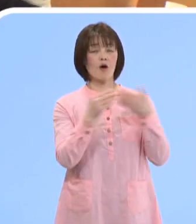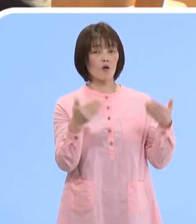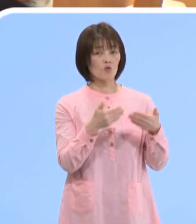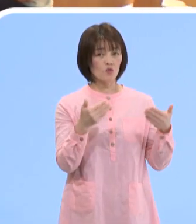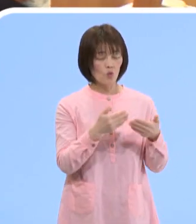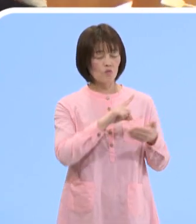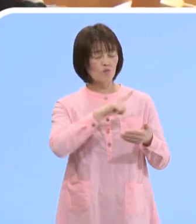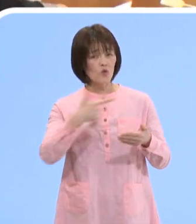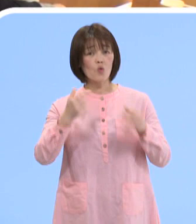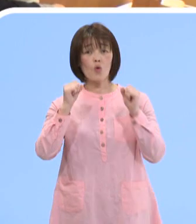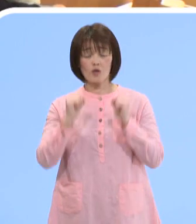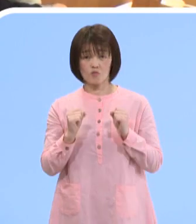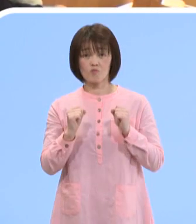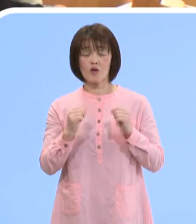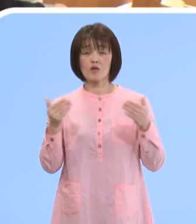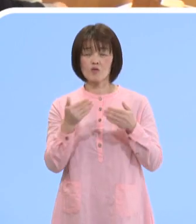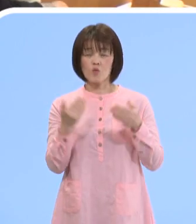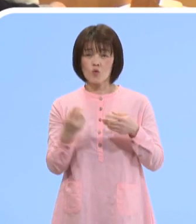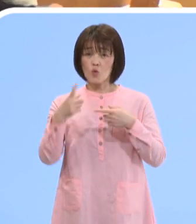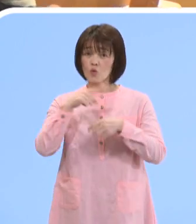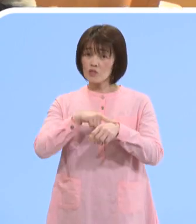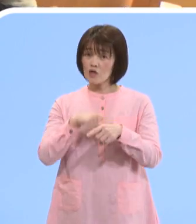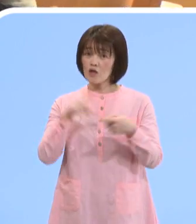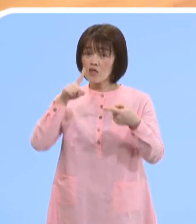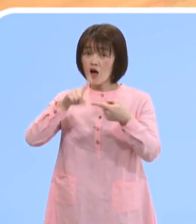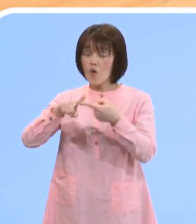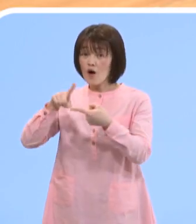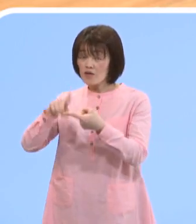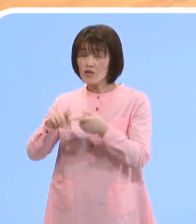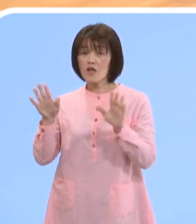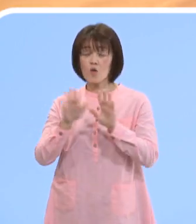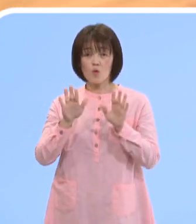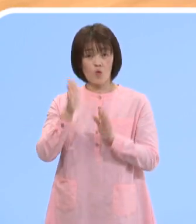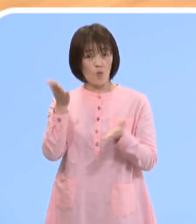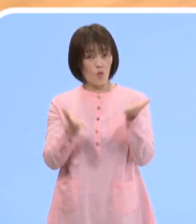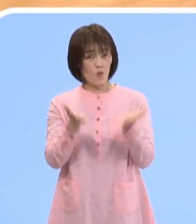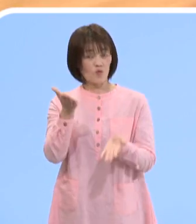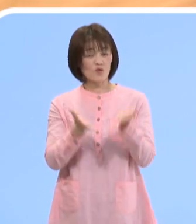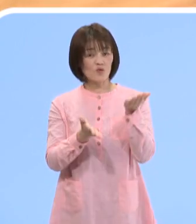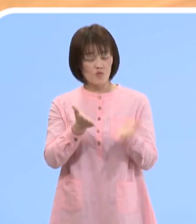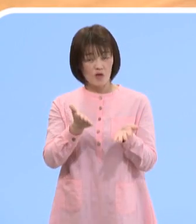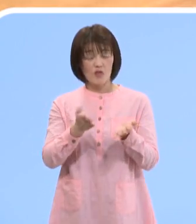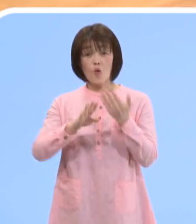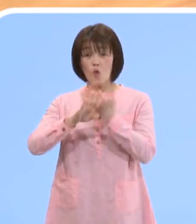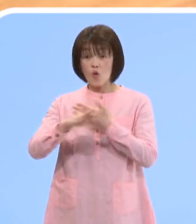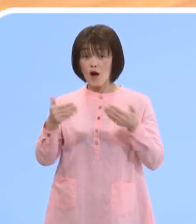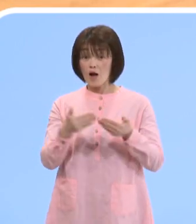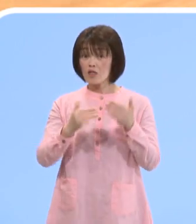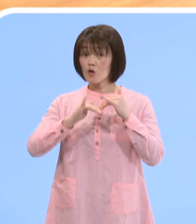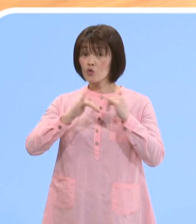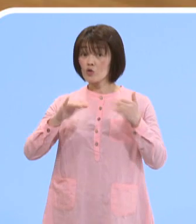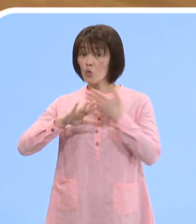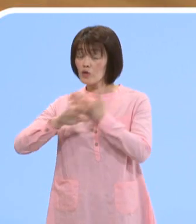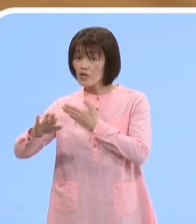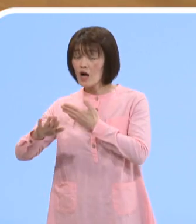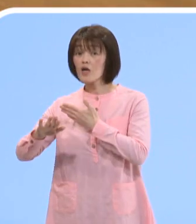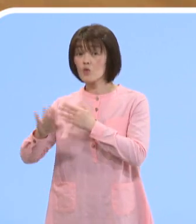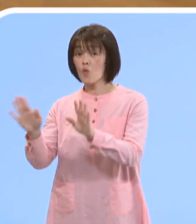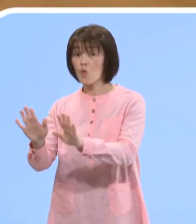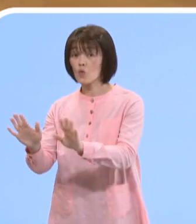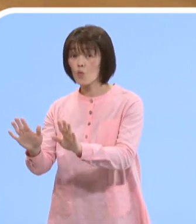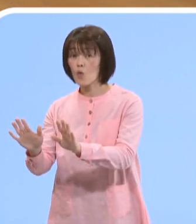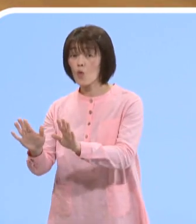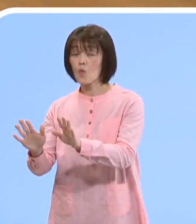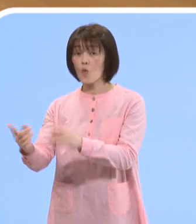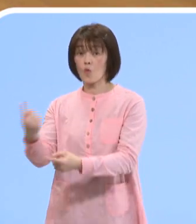その勤務の時間に合わせてですね、ご利用されてますし、あと地域の方も数名入っておられますので。そうなんです。